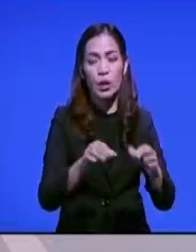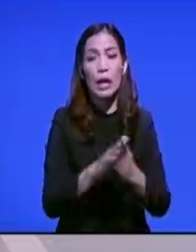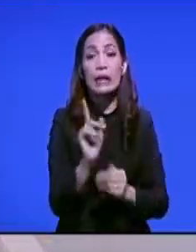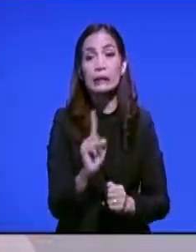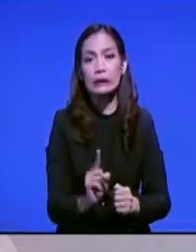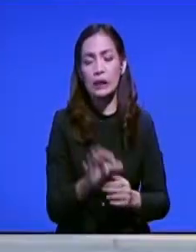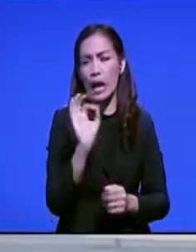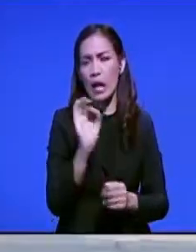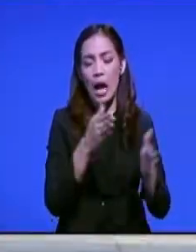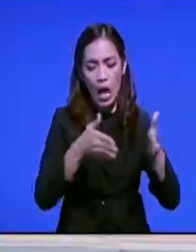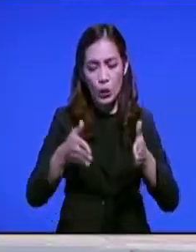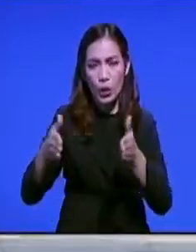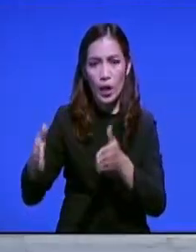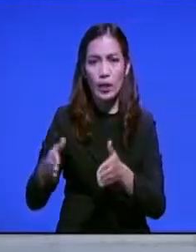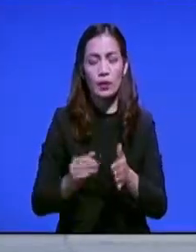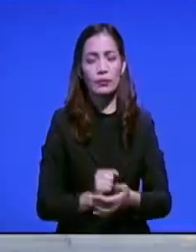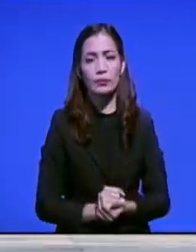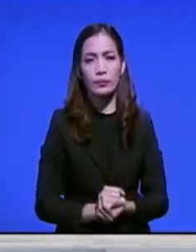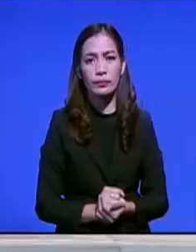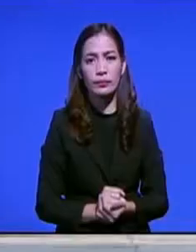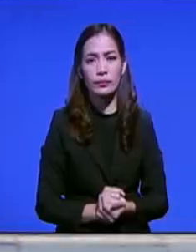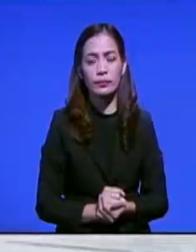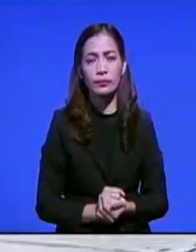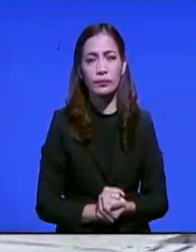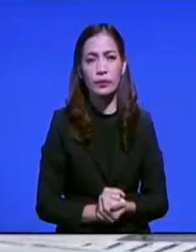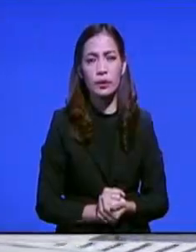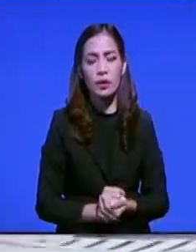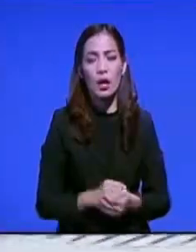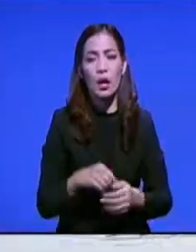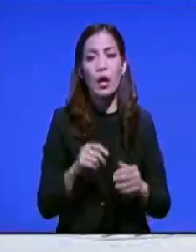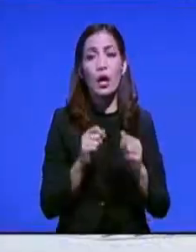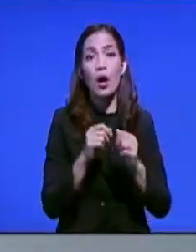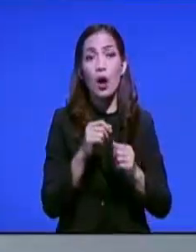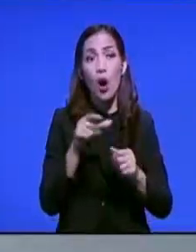karena belum adanya aturan yang mengikat. Para pengguna otopet juga diharapkan